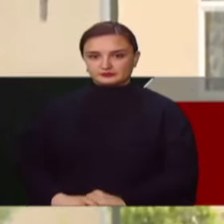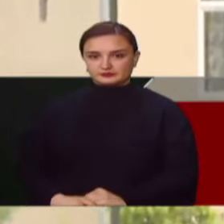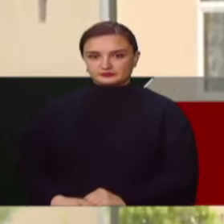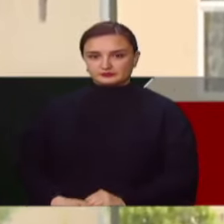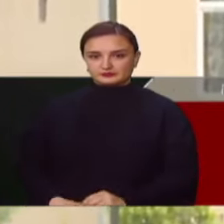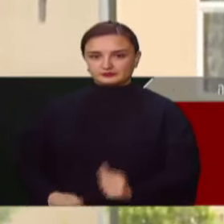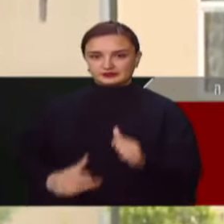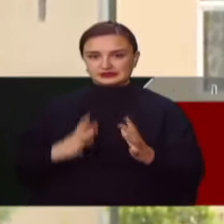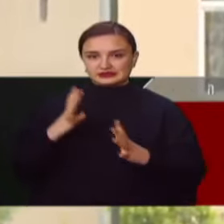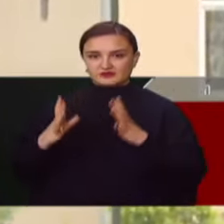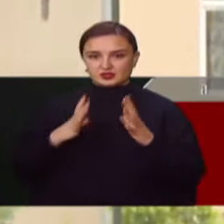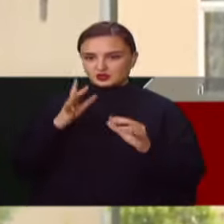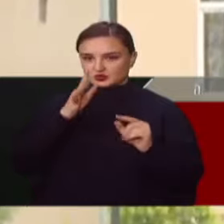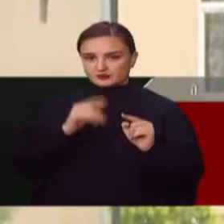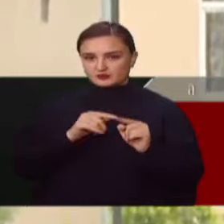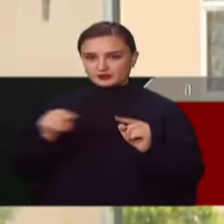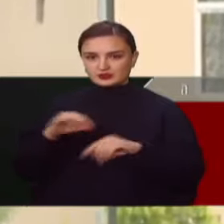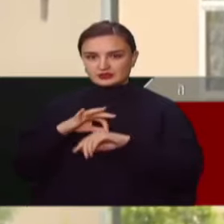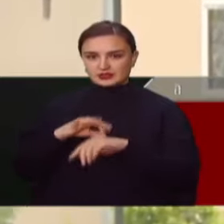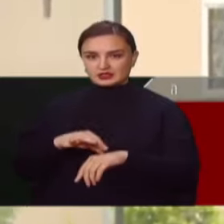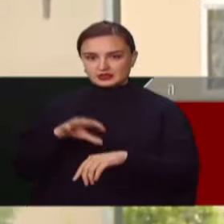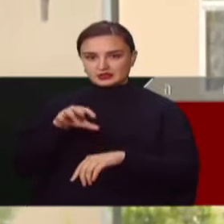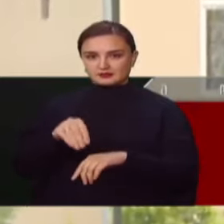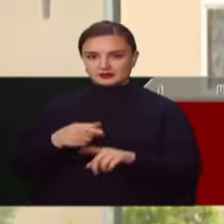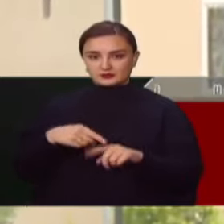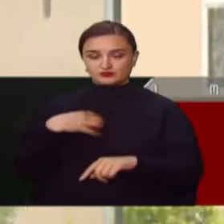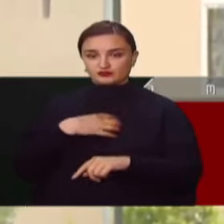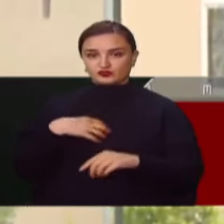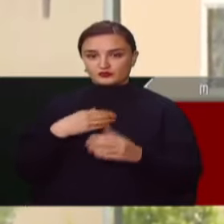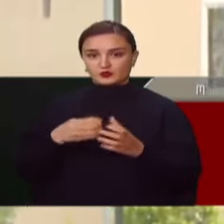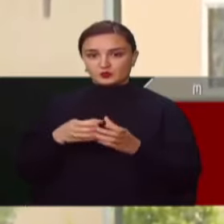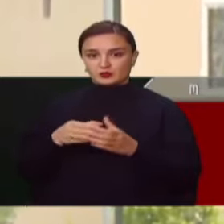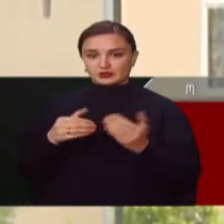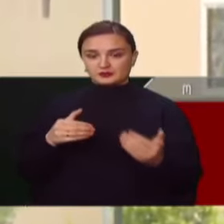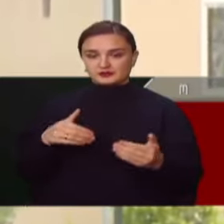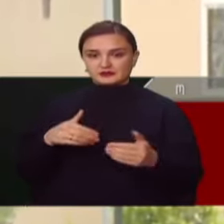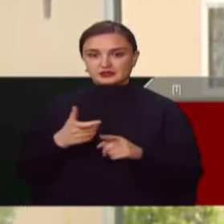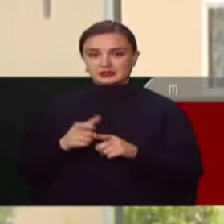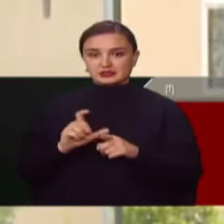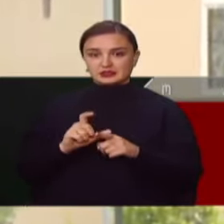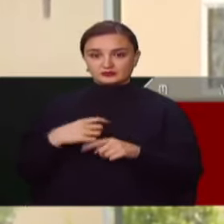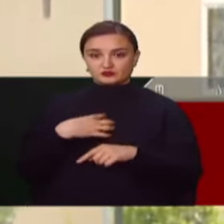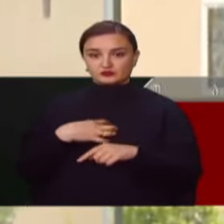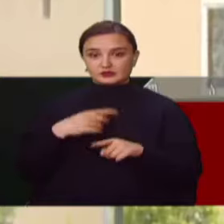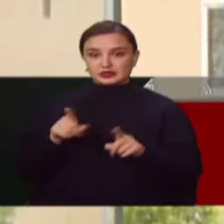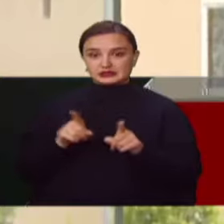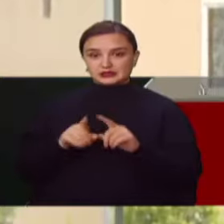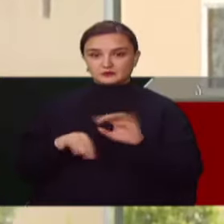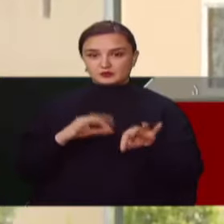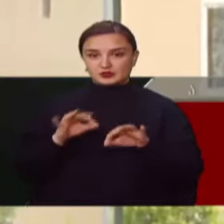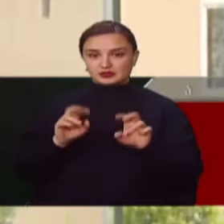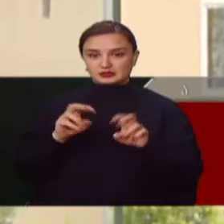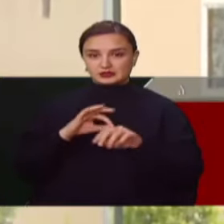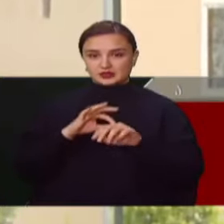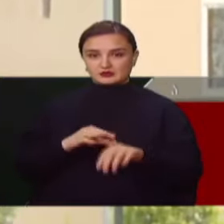სავარჯიშო პერიოდის გატარება, რაც ძალიან მნიშვნელოვანია გუნდებისთვის და მისასალმებელია ამ მასშტაბის პროექტის